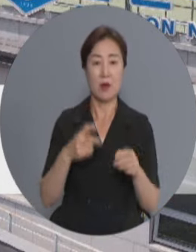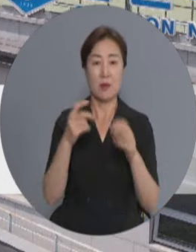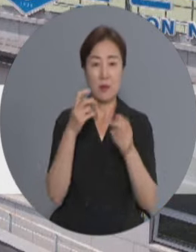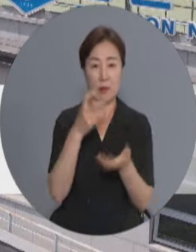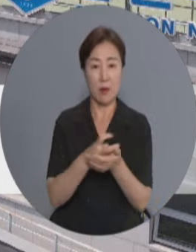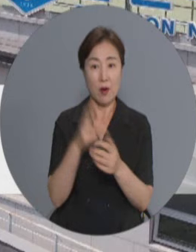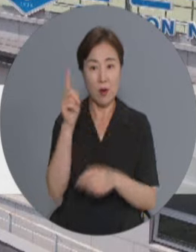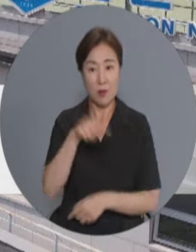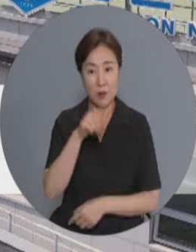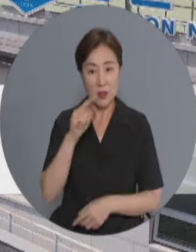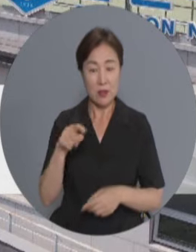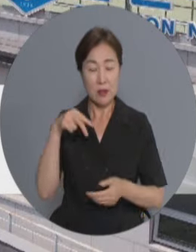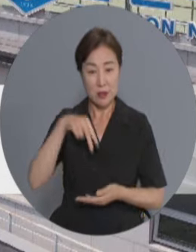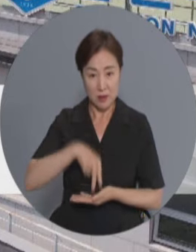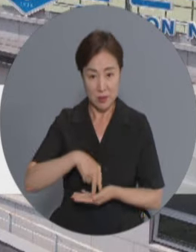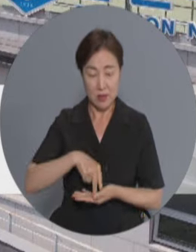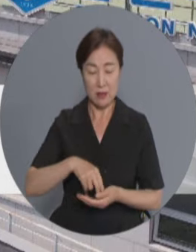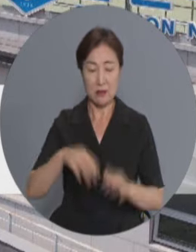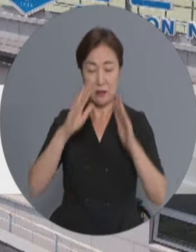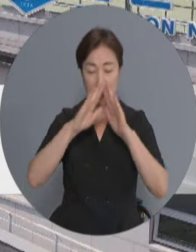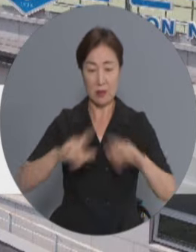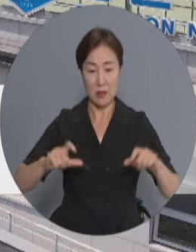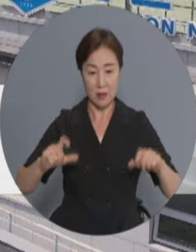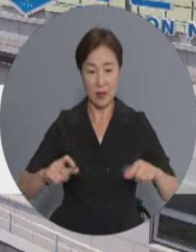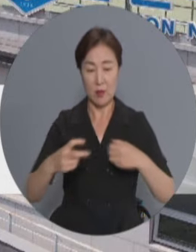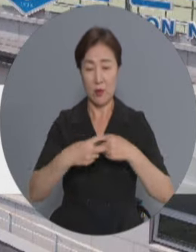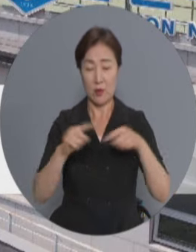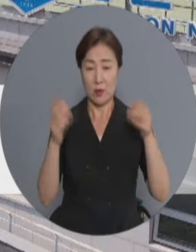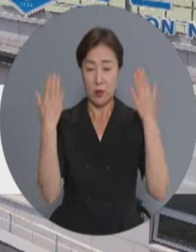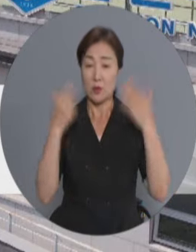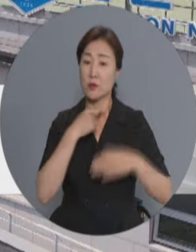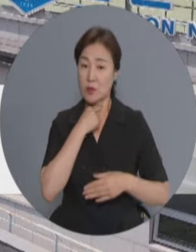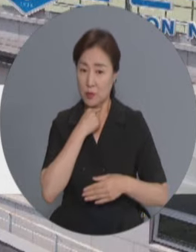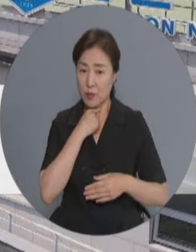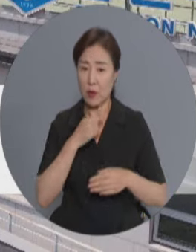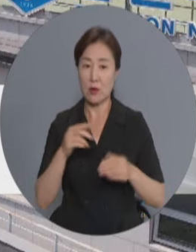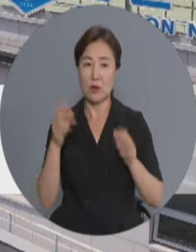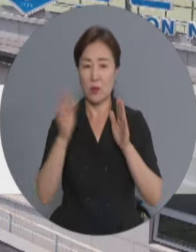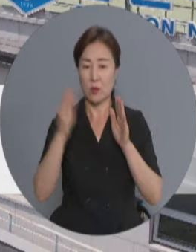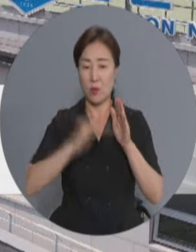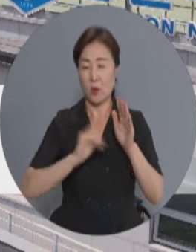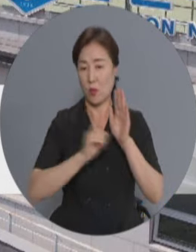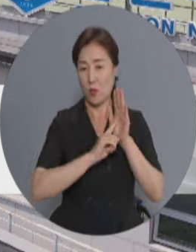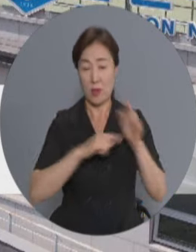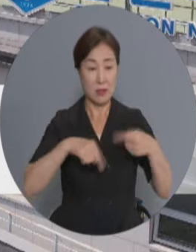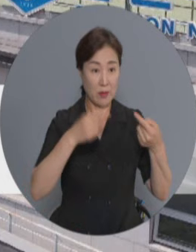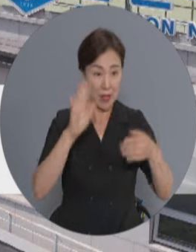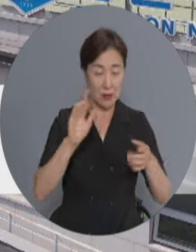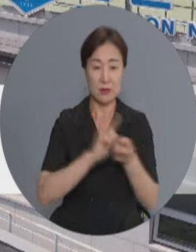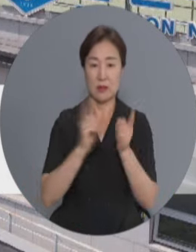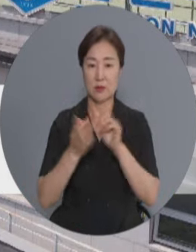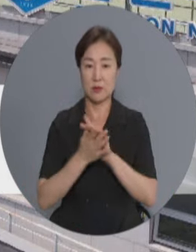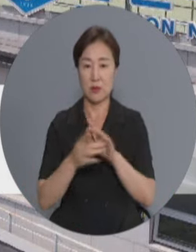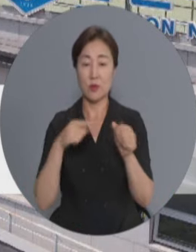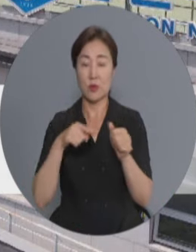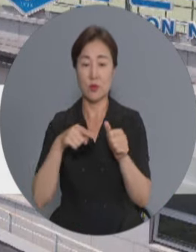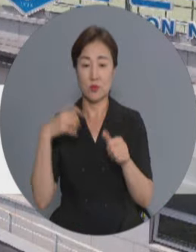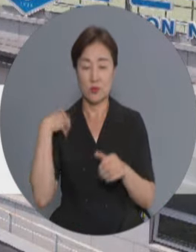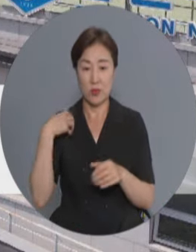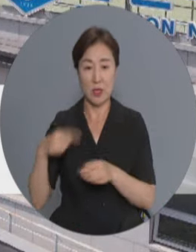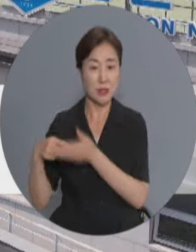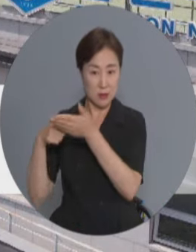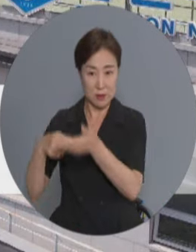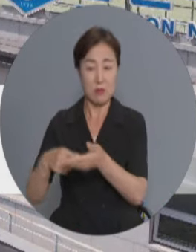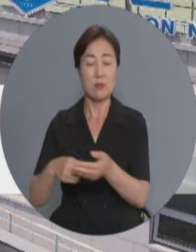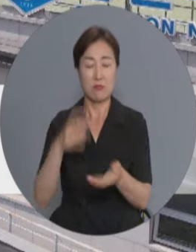측이 전남권 의대 유치 희망대학이 용역에 참여하지 않고 교육부에 직접 의대 설립을 신청해도